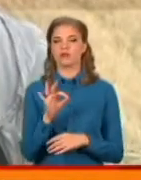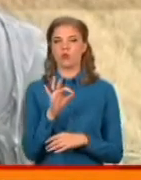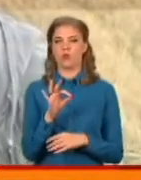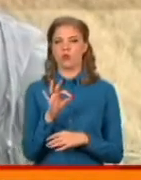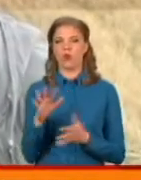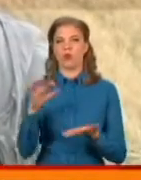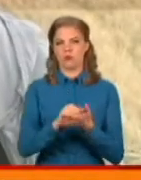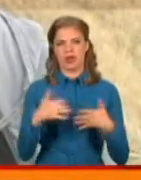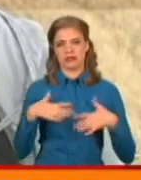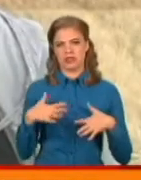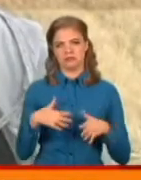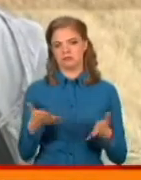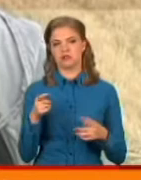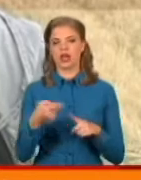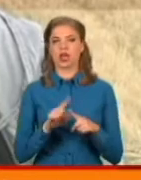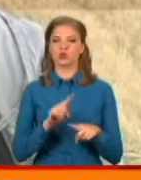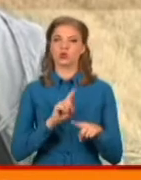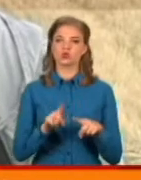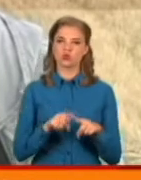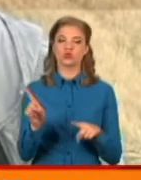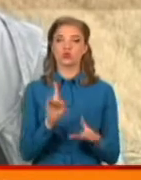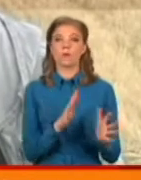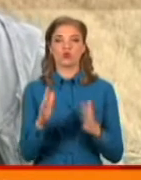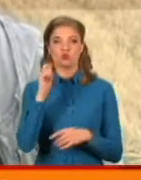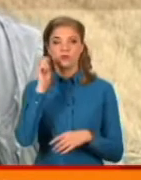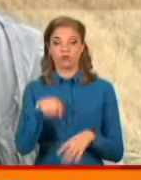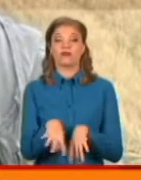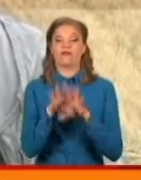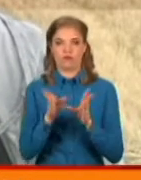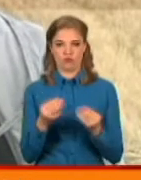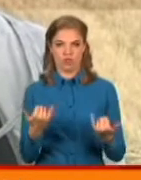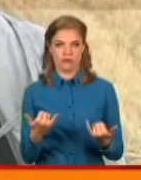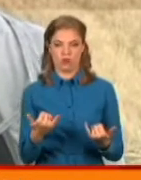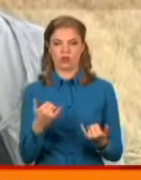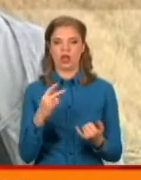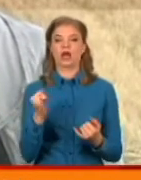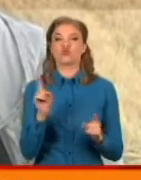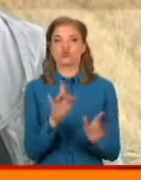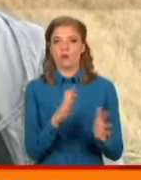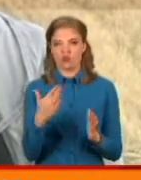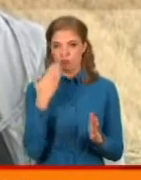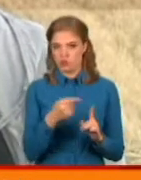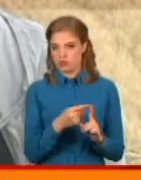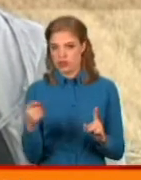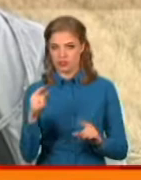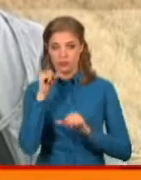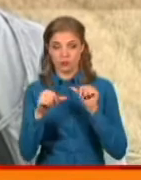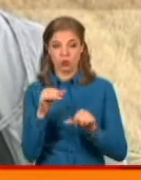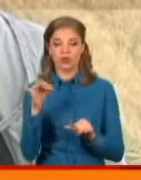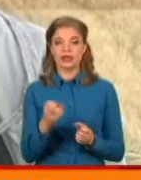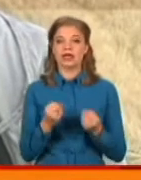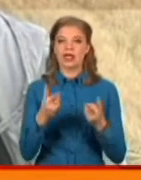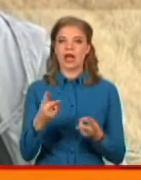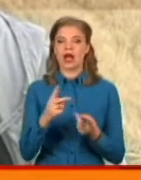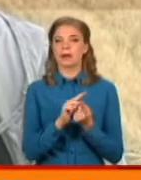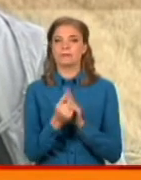об окупації Криму. Это скорее о том, что происходит в Украине вообще сегодня, и то, что происходило последние годы, и как